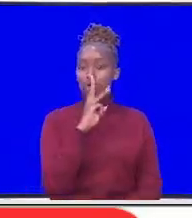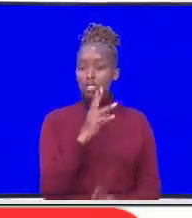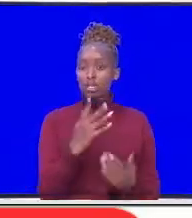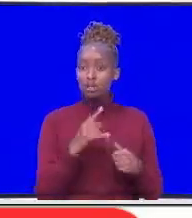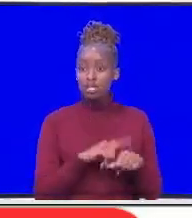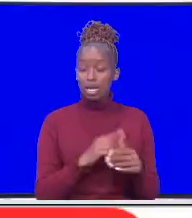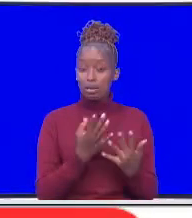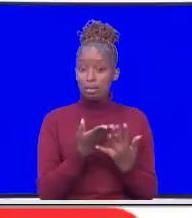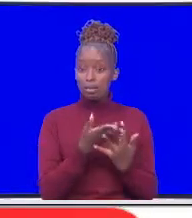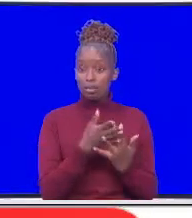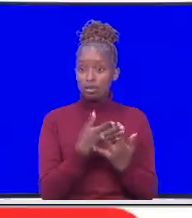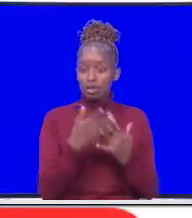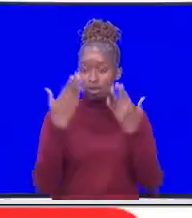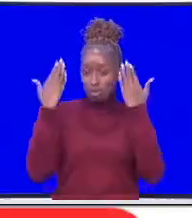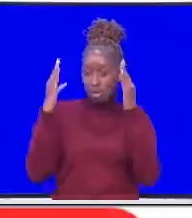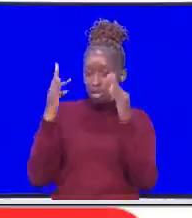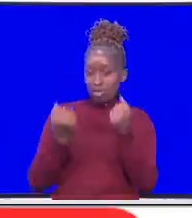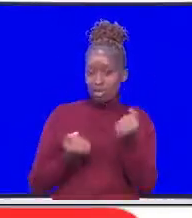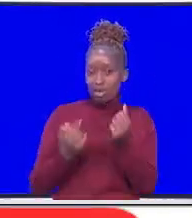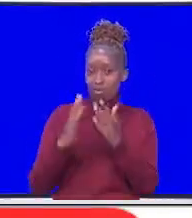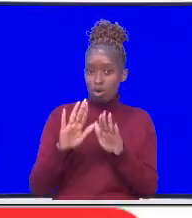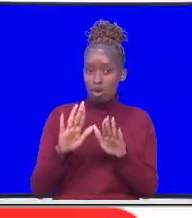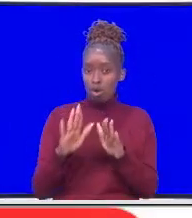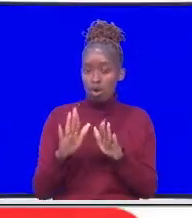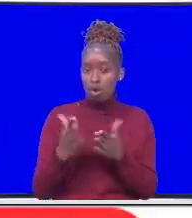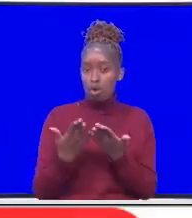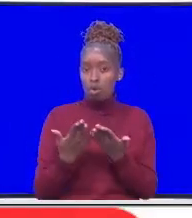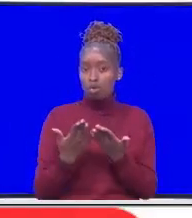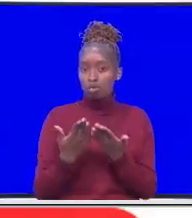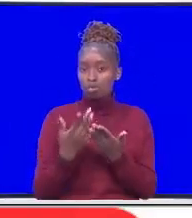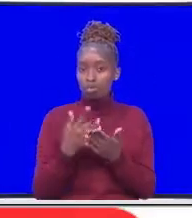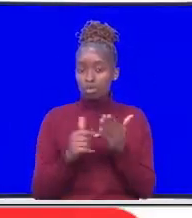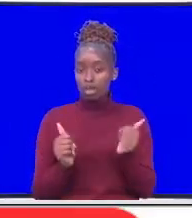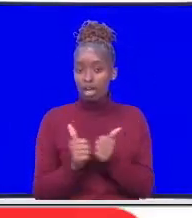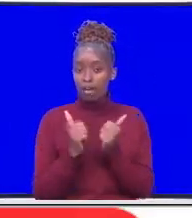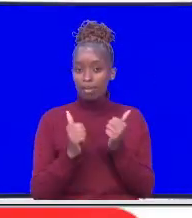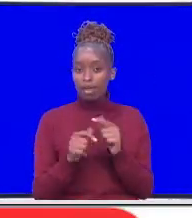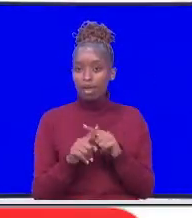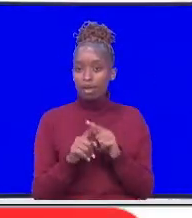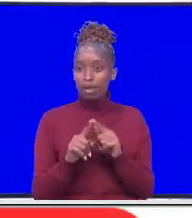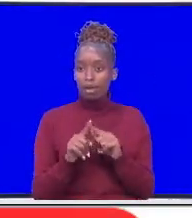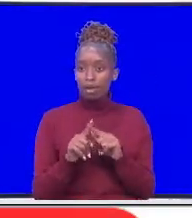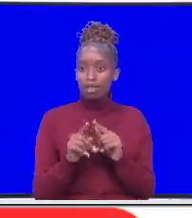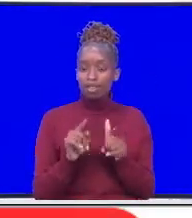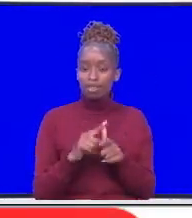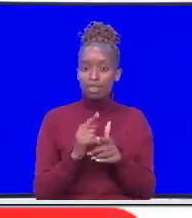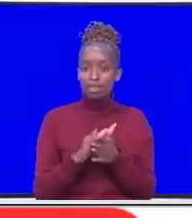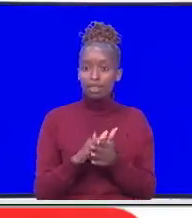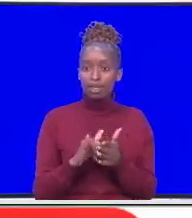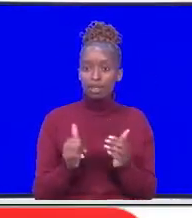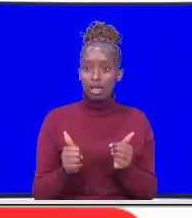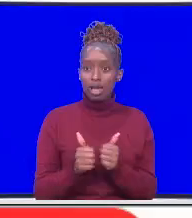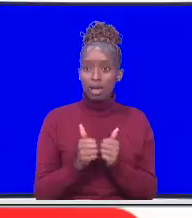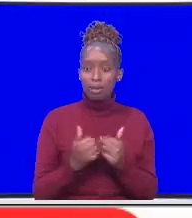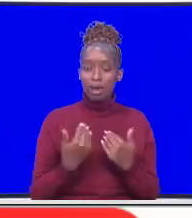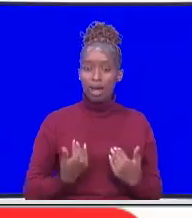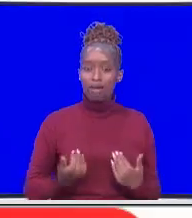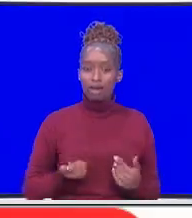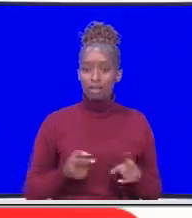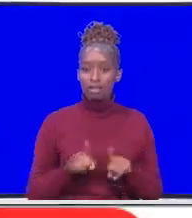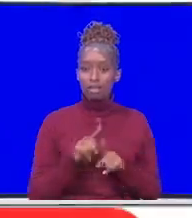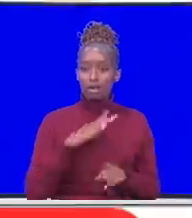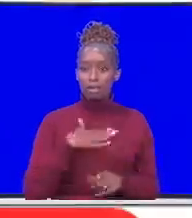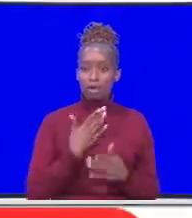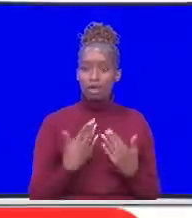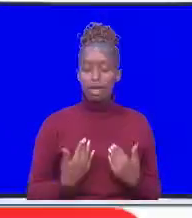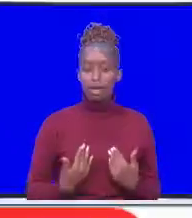gari ka, sijui ni dere ama ni gari, ikaswipiwa away. And so that's how I lost my sister and several like not less than